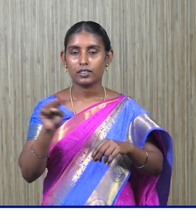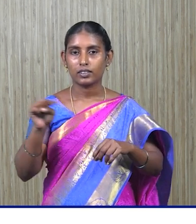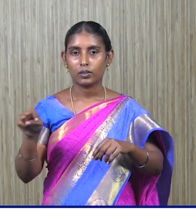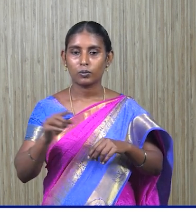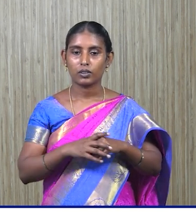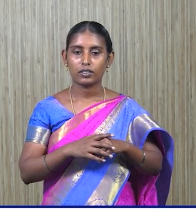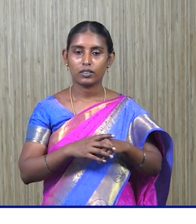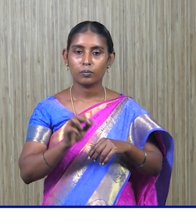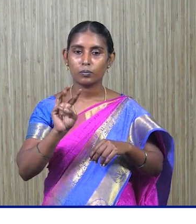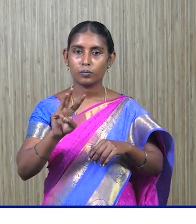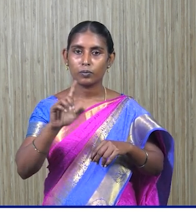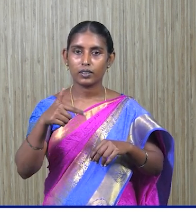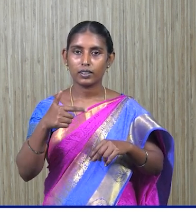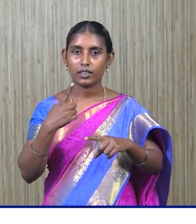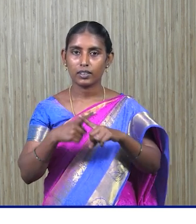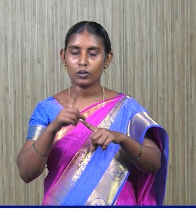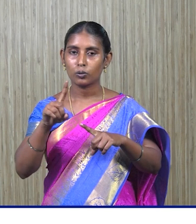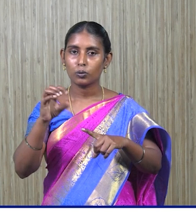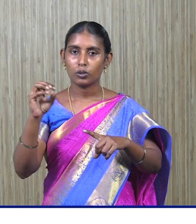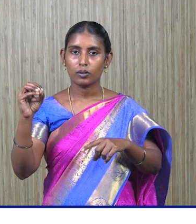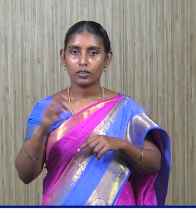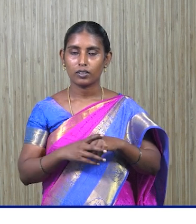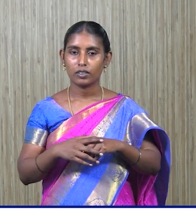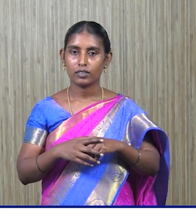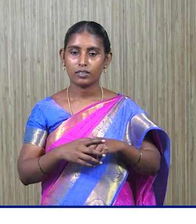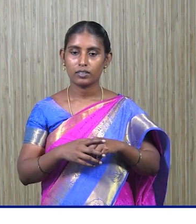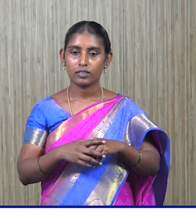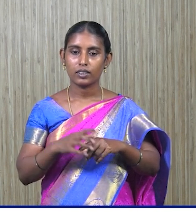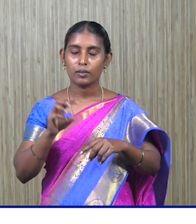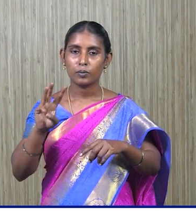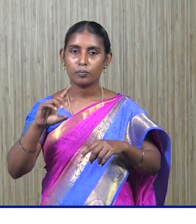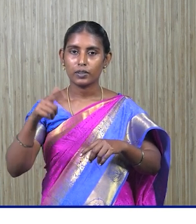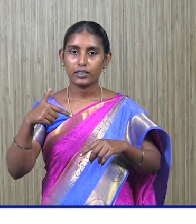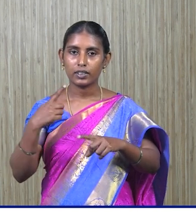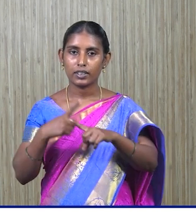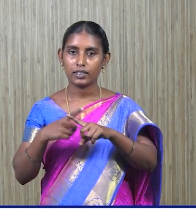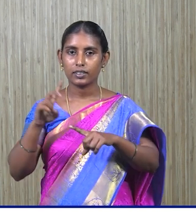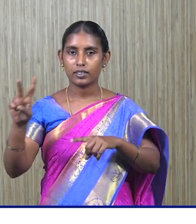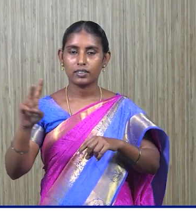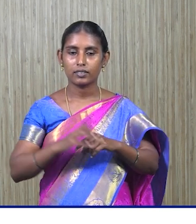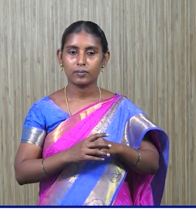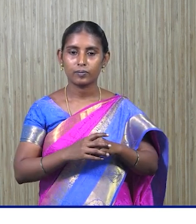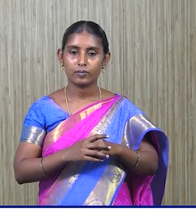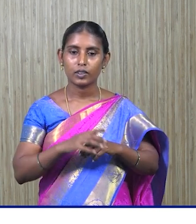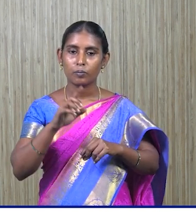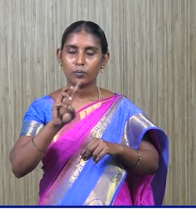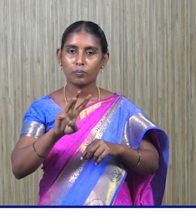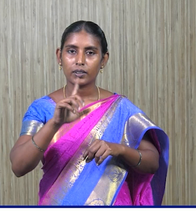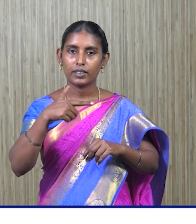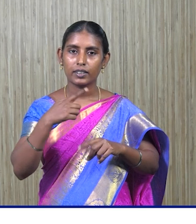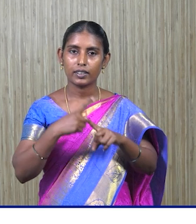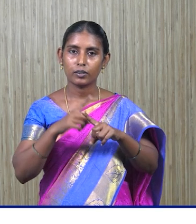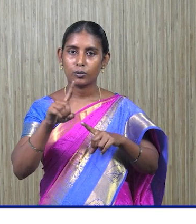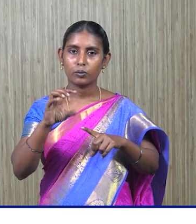டு 37 100 பெருக்கிக் கொள்கின்றோம், அடுத்து 37 2 பெருக்கிக் கொள்கின்றோம். அப்போ 37 100 பெருக்கிக்